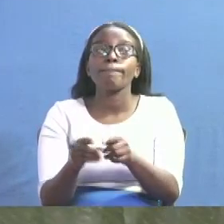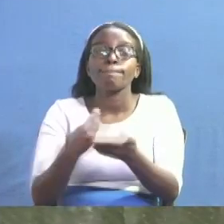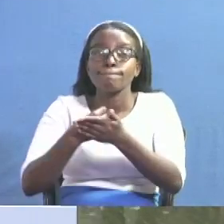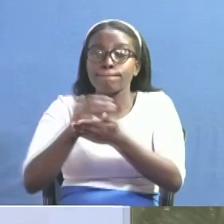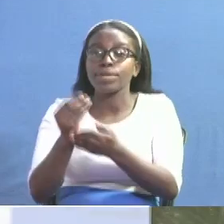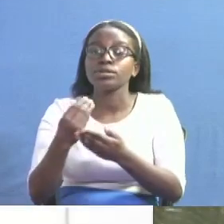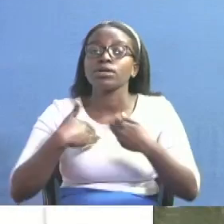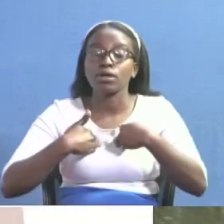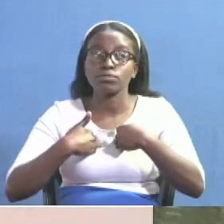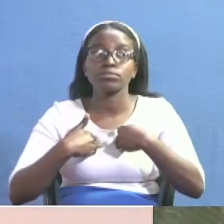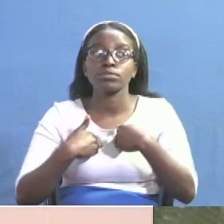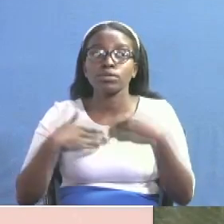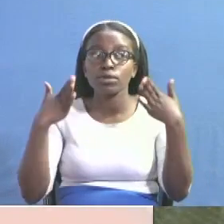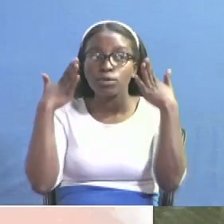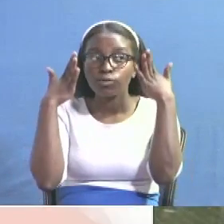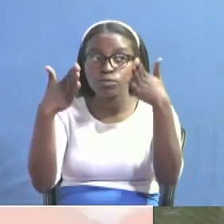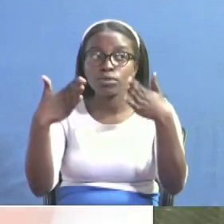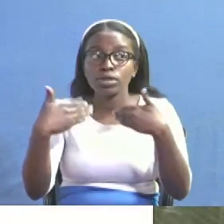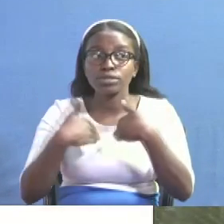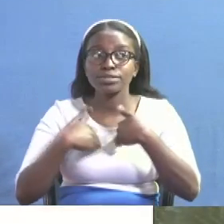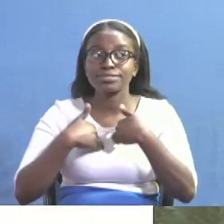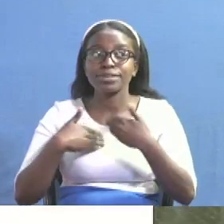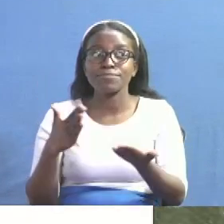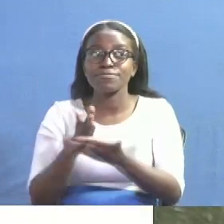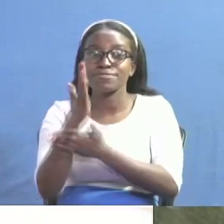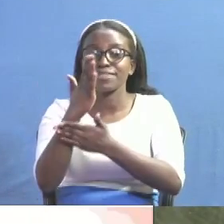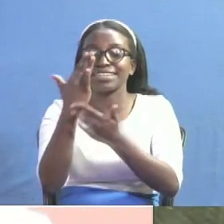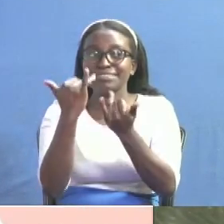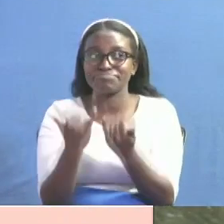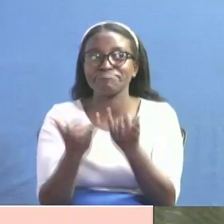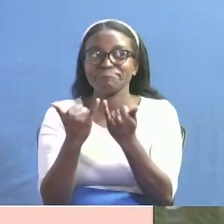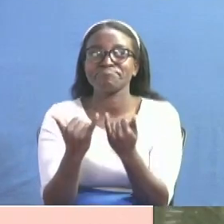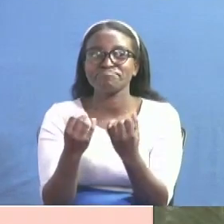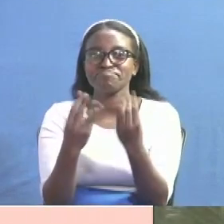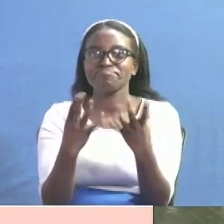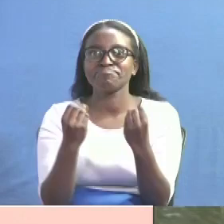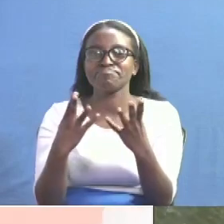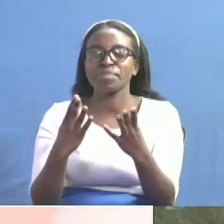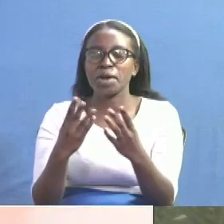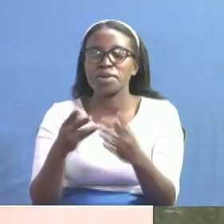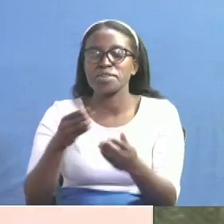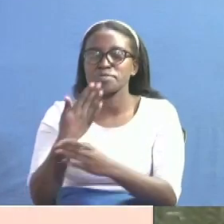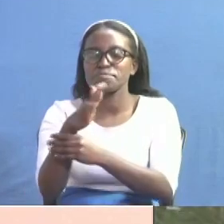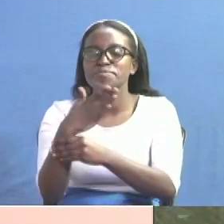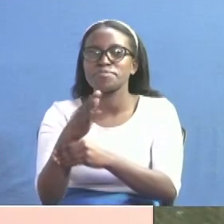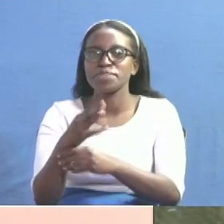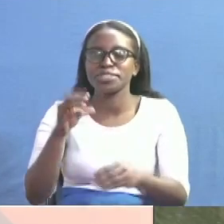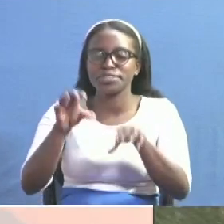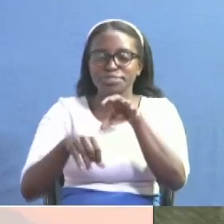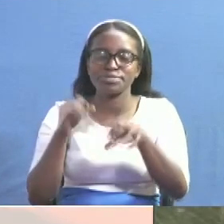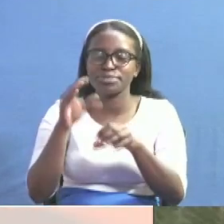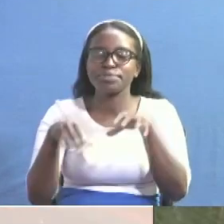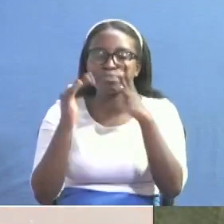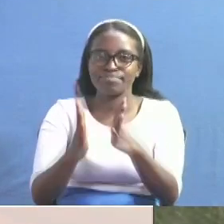So the focus which we have right now is to encourage as many fish farmers as possible to engage